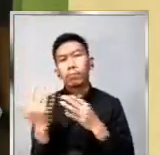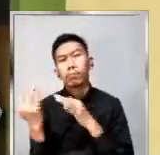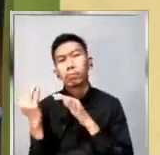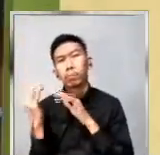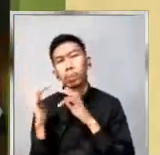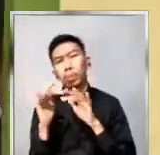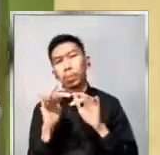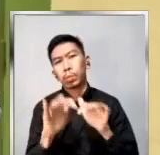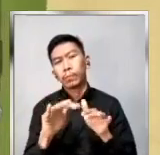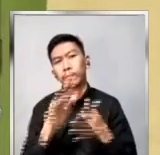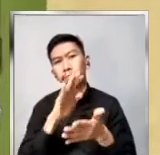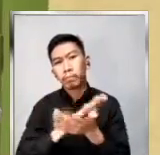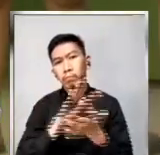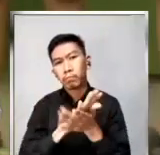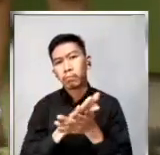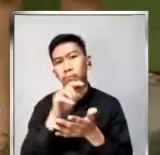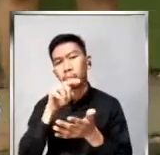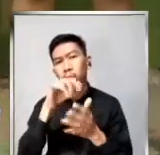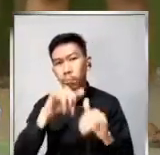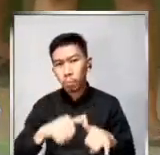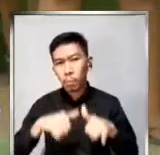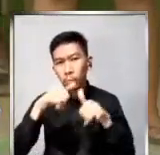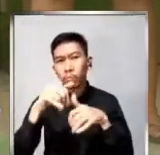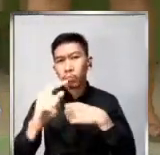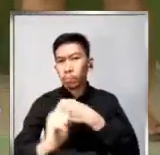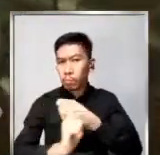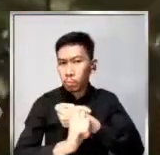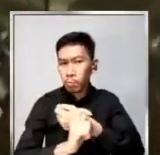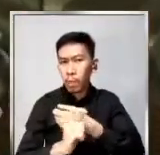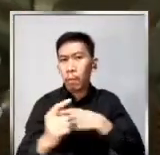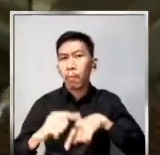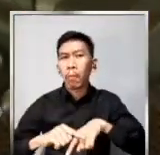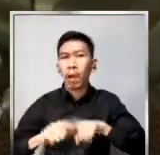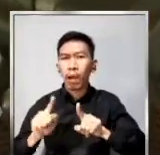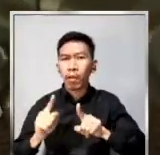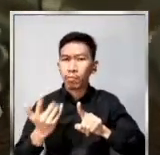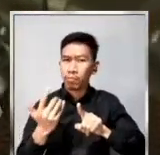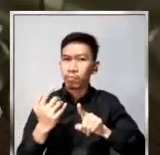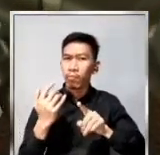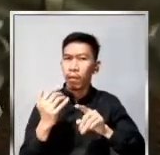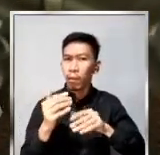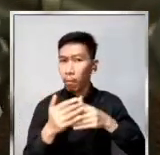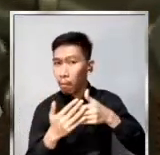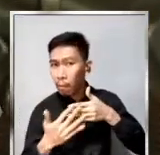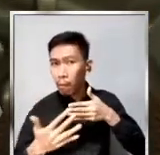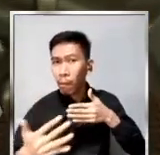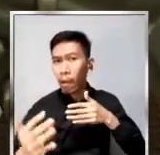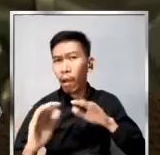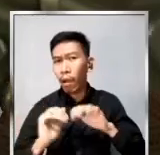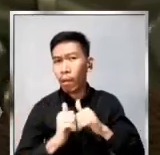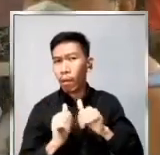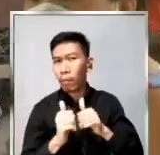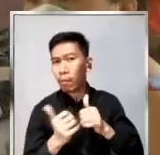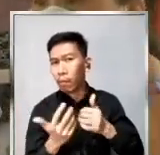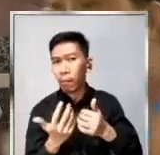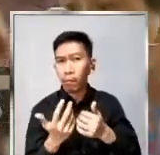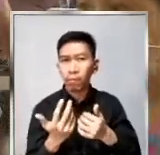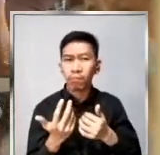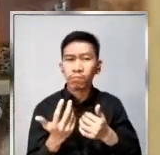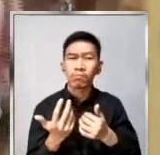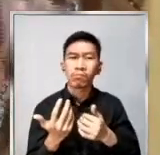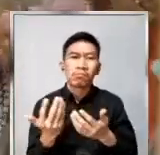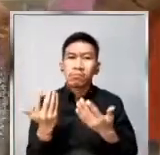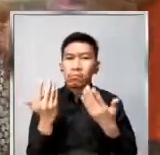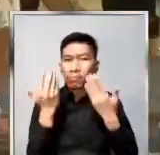tirahan. Pero hanggang kailan ang pansamantala? Yun ang hindi ko masasagot sa inyo.